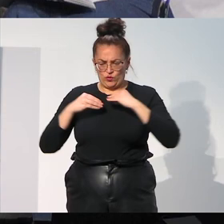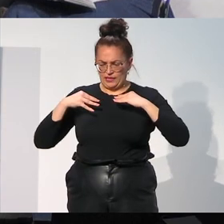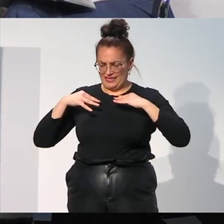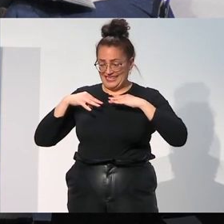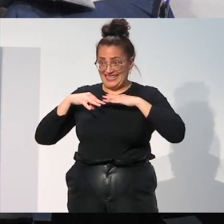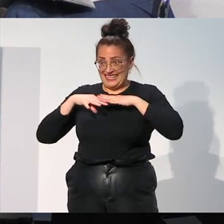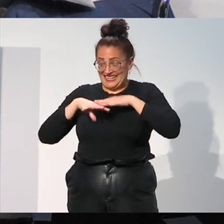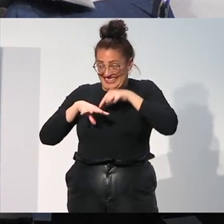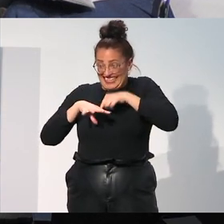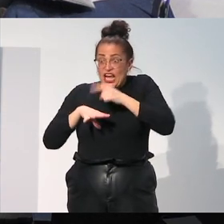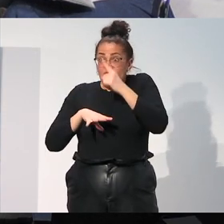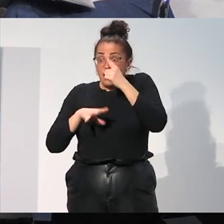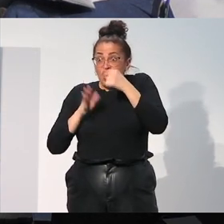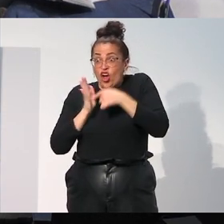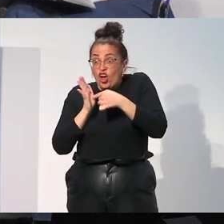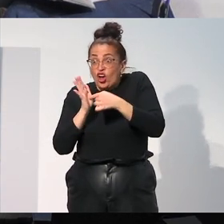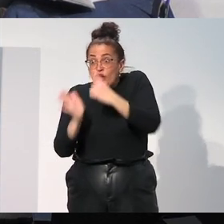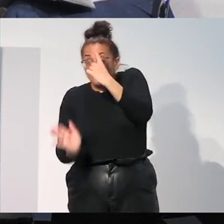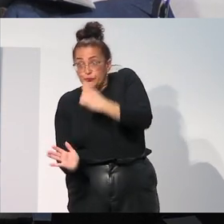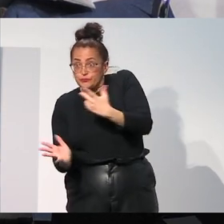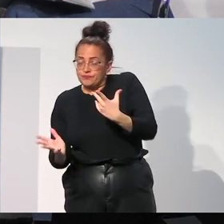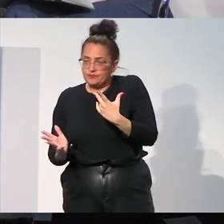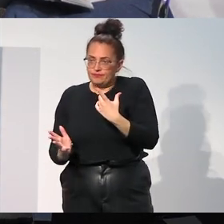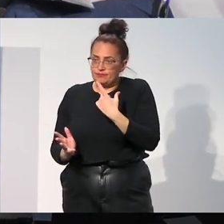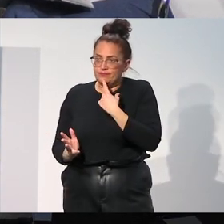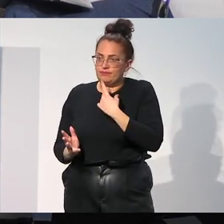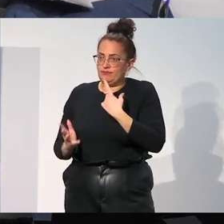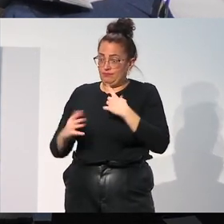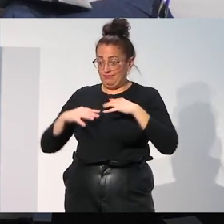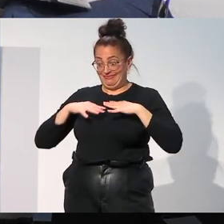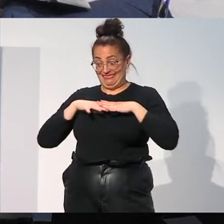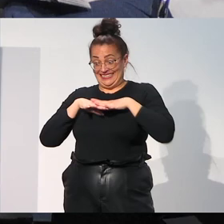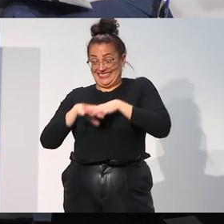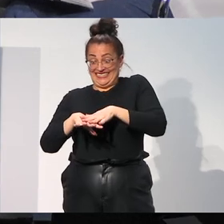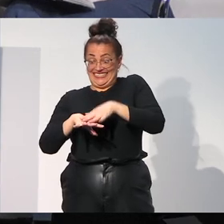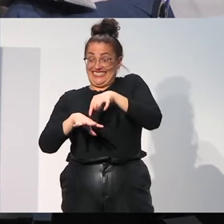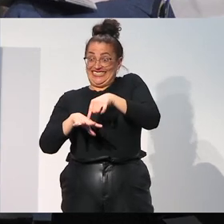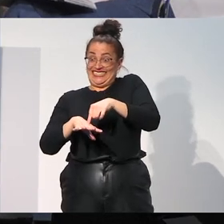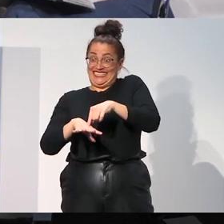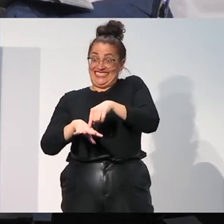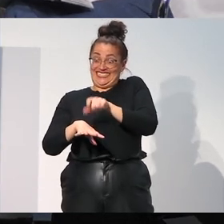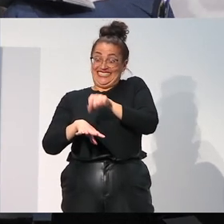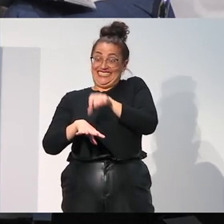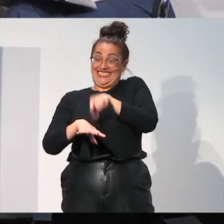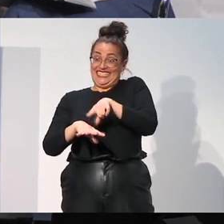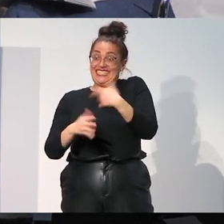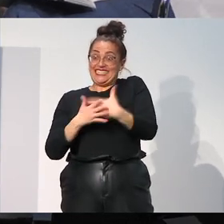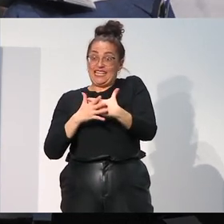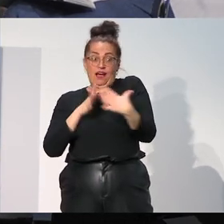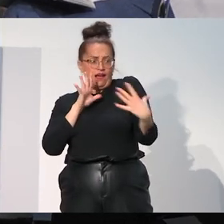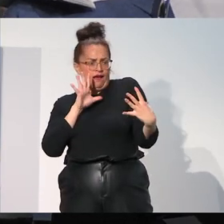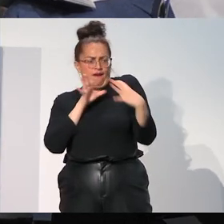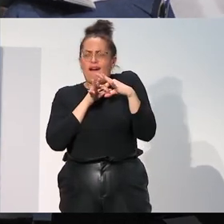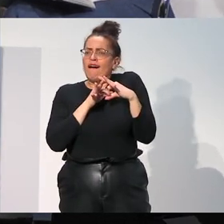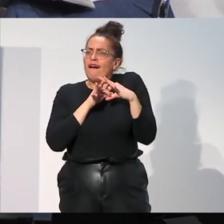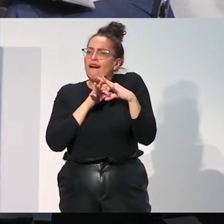vient. Gus aurait aimé dire que ce lieu, donc cette intersection, ce lieu particulier qui les fait se réunir, était formé